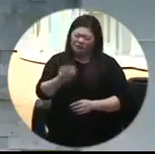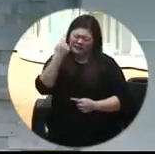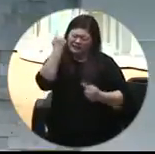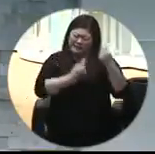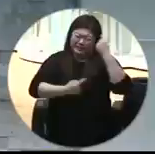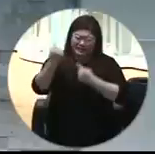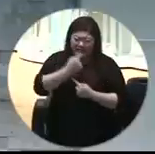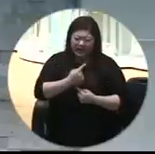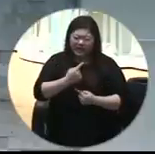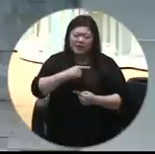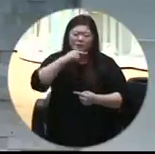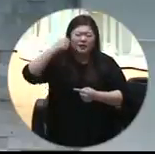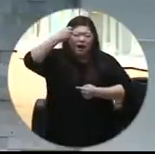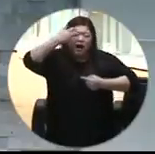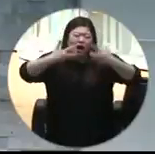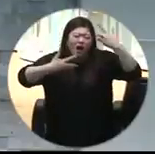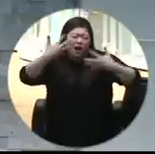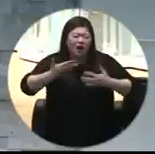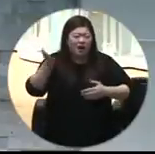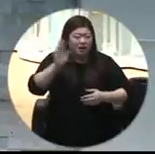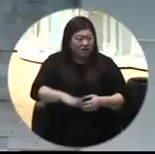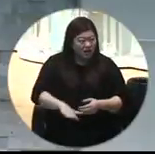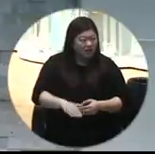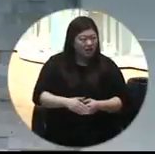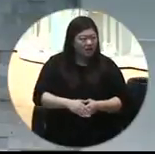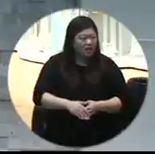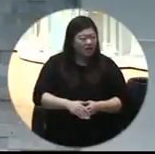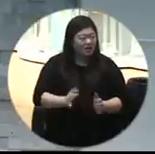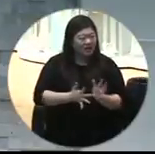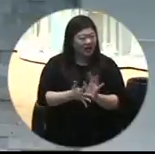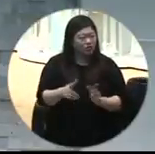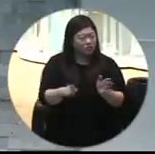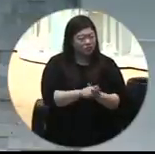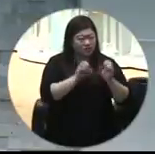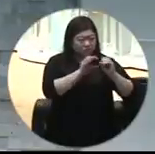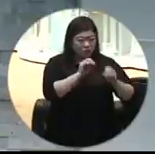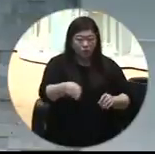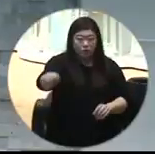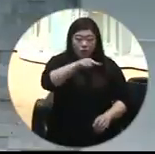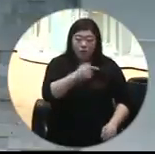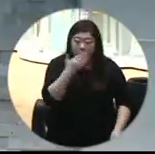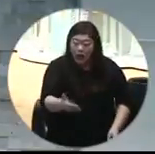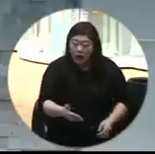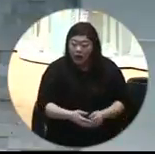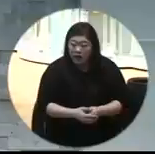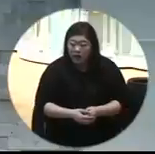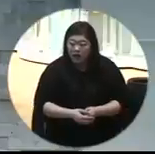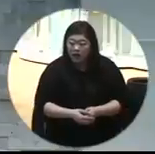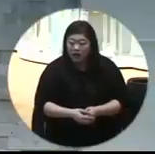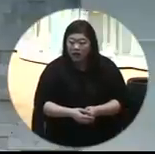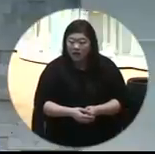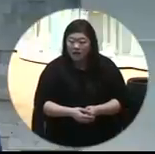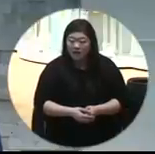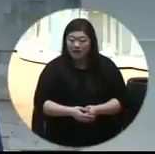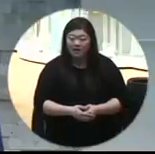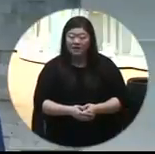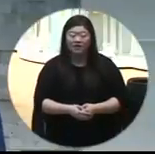딸을 때려가지고 피투성이 됐는데 그걸 통해서 한 영혼 살리겠다는 쪽으로 방향 맞추겠냐고요.